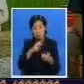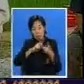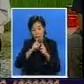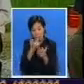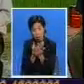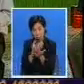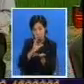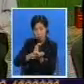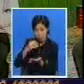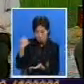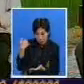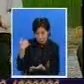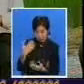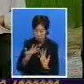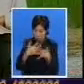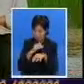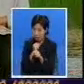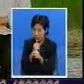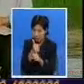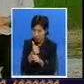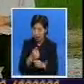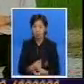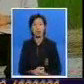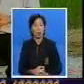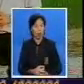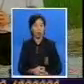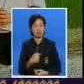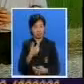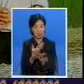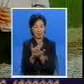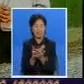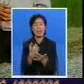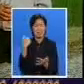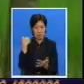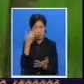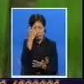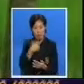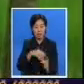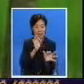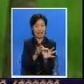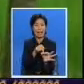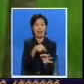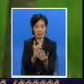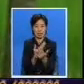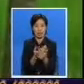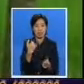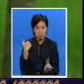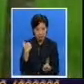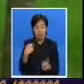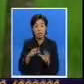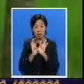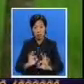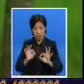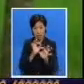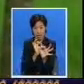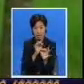ายครับ ถามว่าเงินนี่มีไหมมีแน่นอนเพราะเราเป็นสถาบันการเงินนะครับแล้วก็ธกส.ได้รับความไว้วางใจ